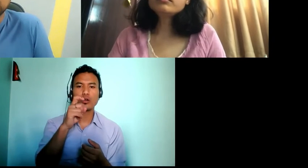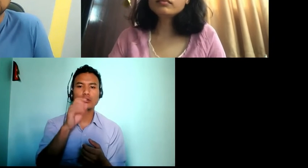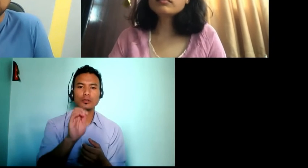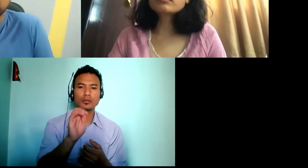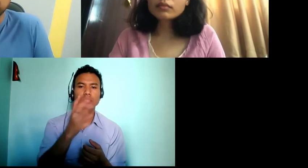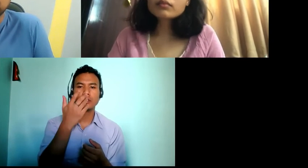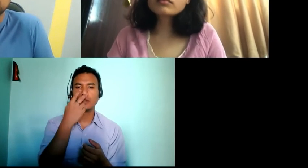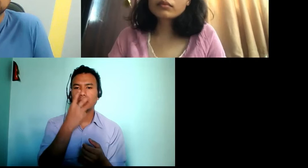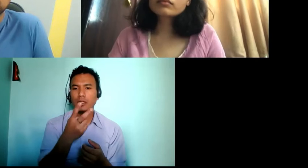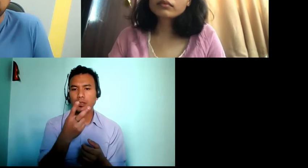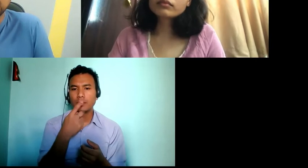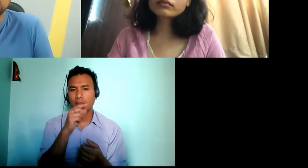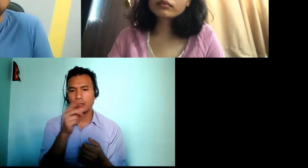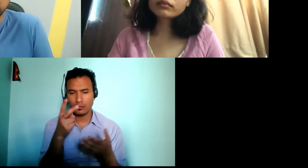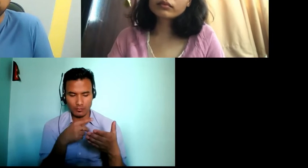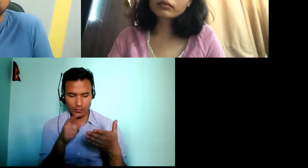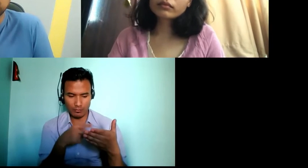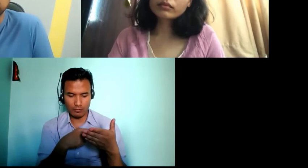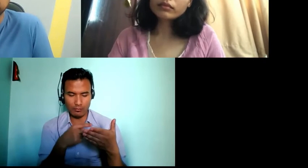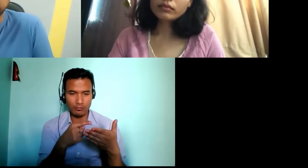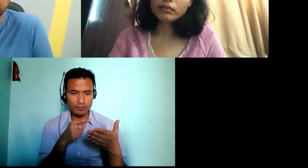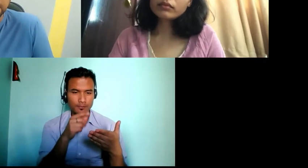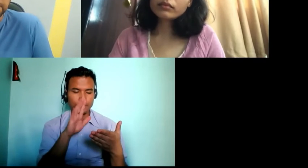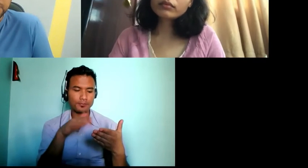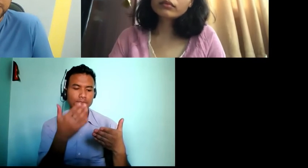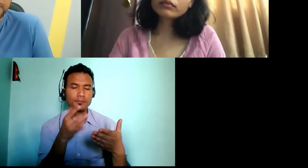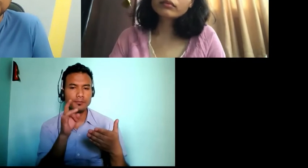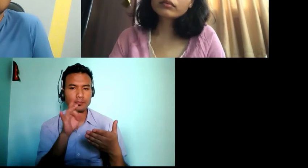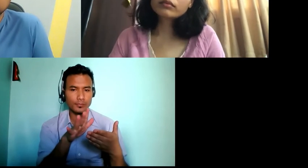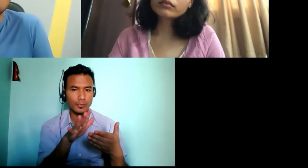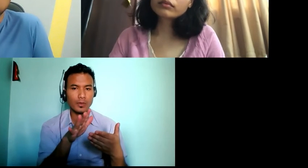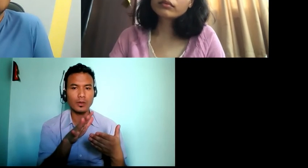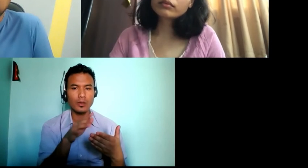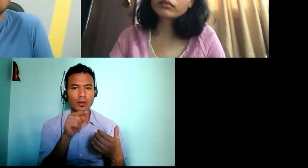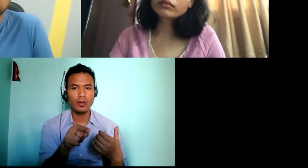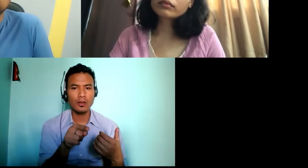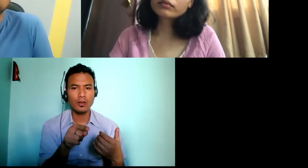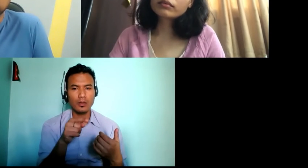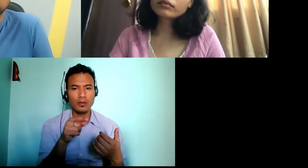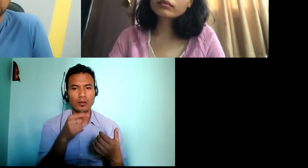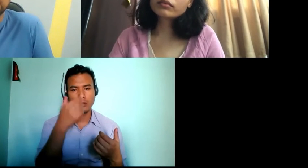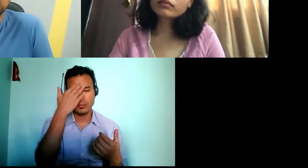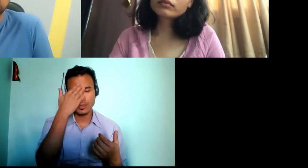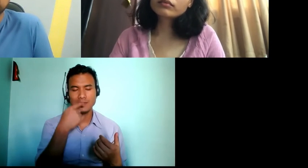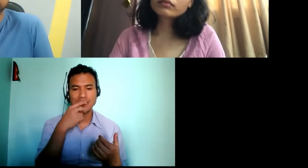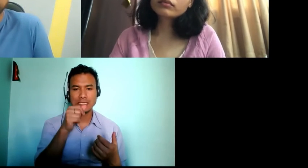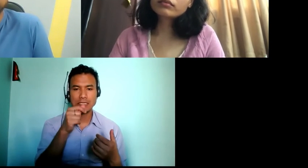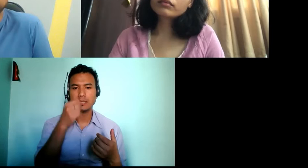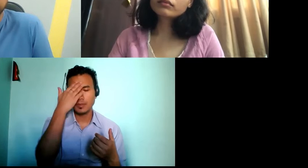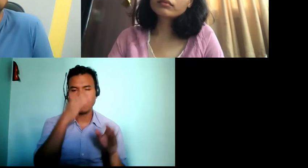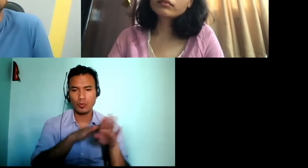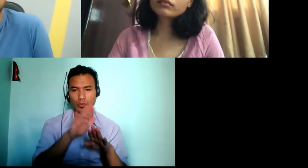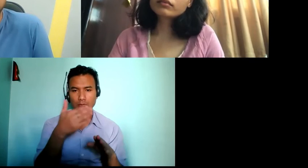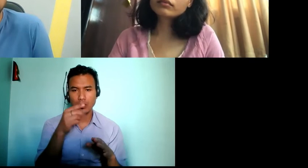उहाँले सबै न्युज चाहिँ हेर्नु भएन, चचचप लायो अनि त्यसको एउटा ठाउँ पुगेर के भन्नुभयो त भन्दाखेरि यो डायबिटिक पेसेन्टहरूलाई पनि यो ब्ल्याक